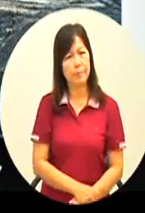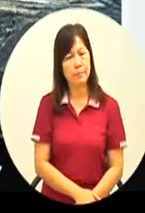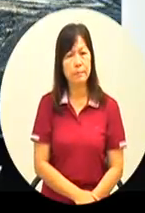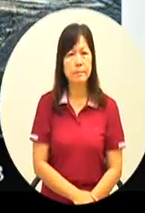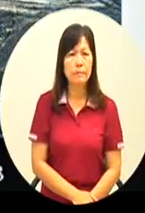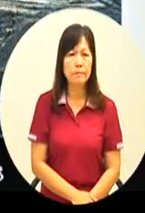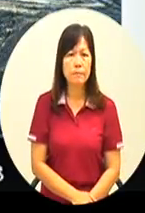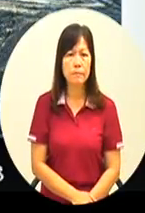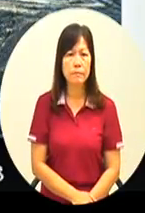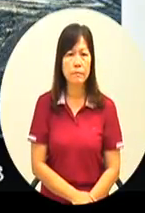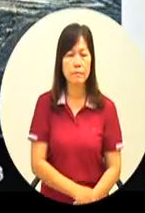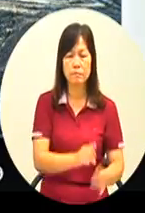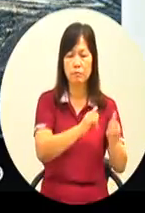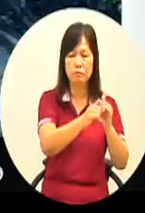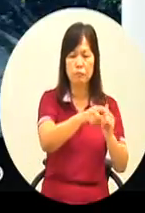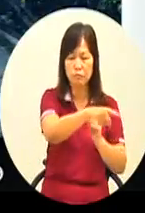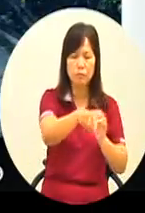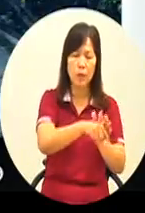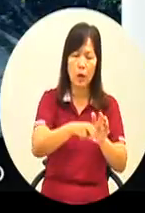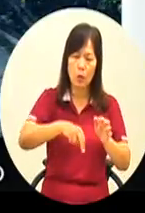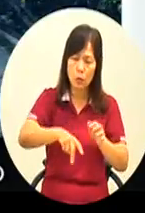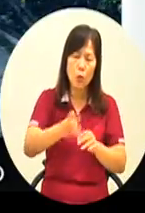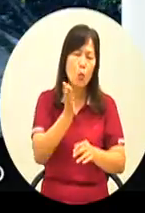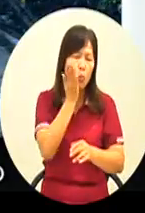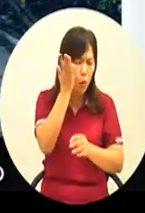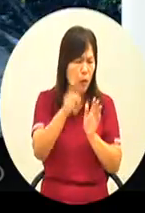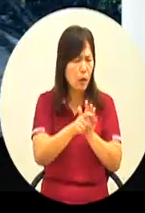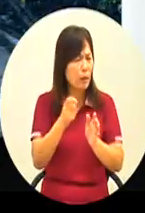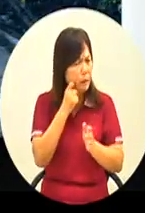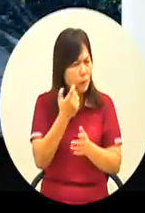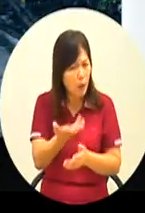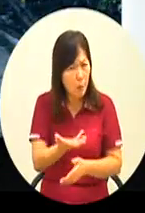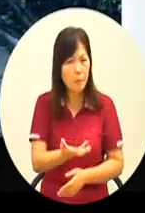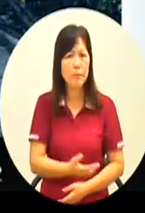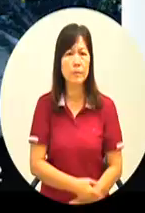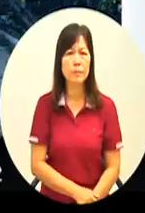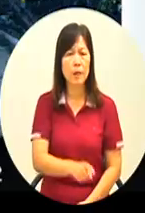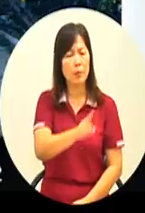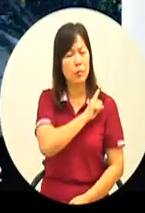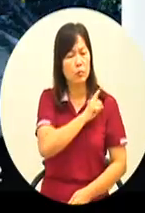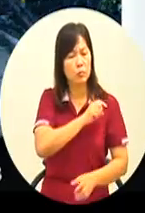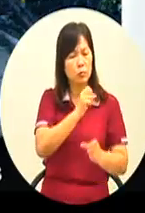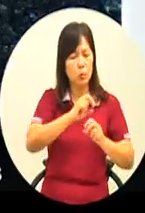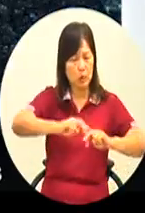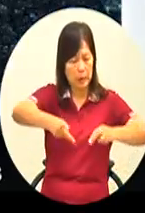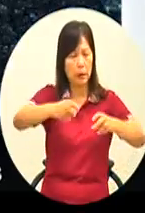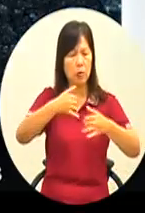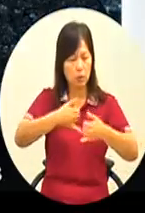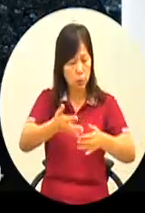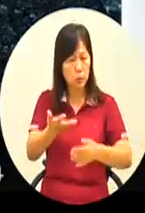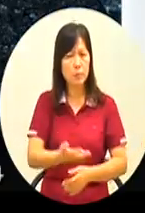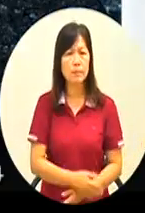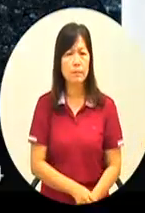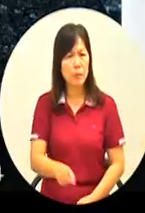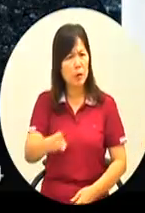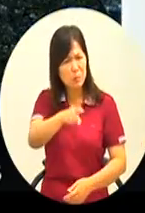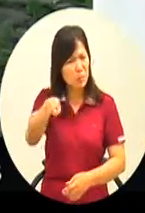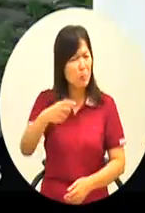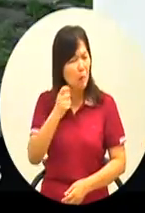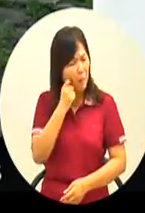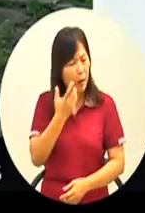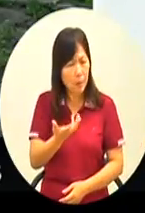了，啊，让老百姓有一个好走的路，有那么困难吗？这是他们做好的路，有那么困难吗？